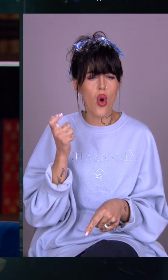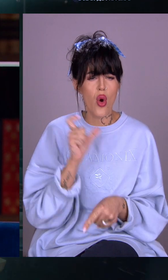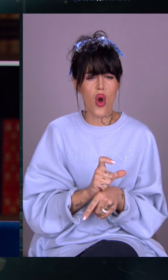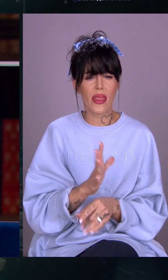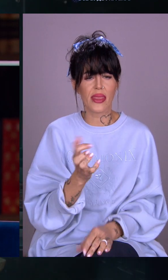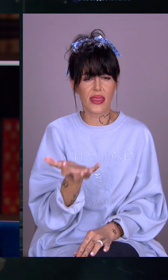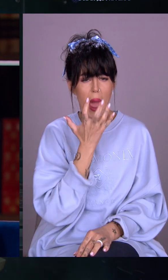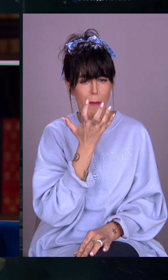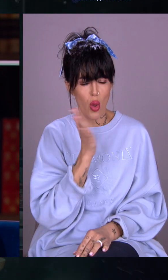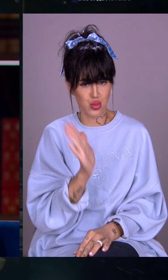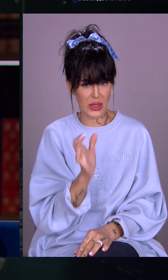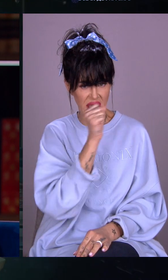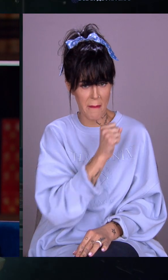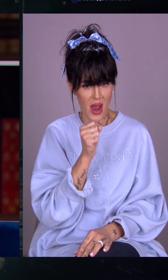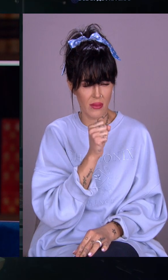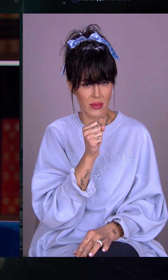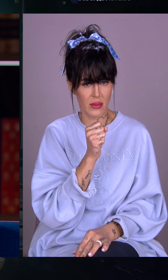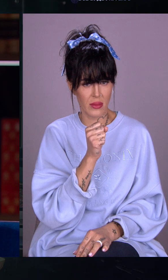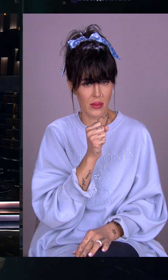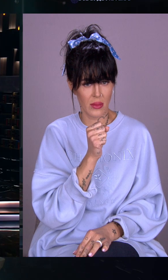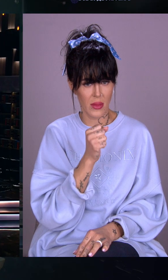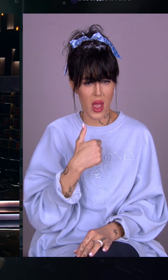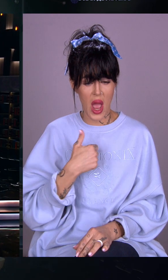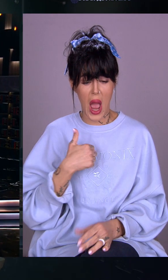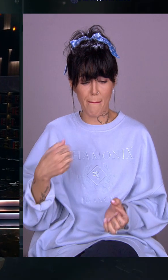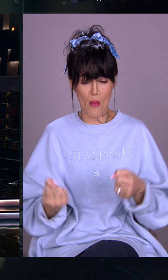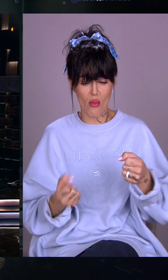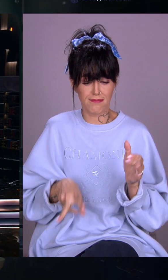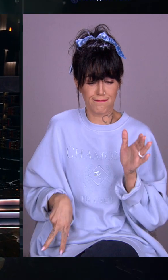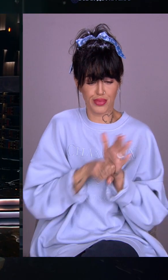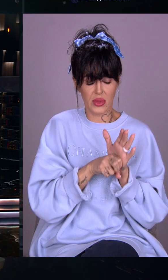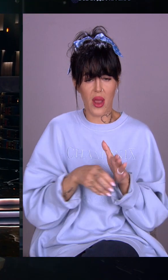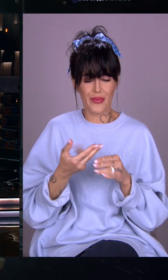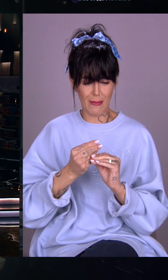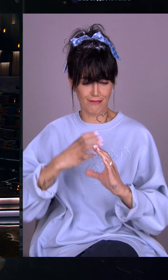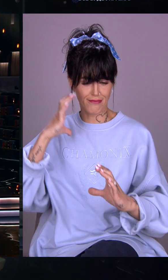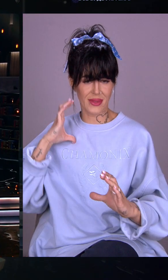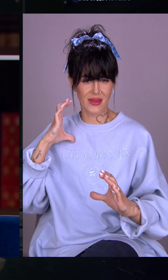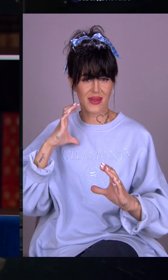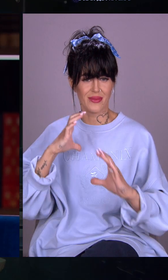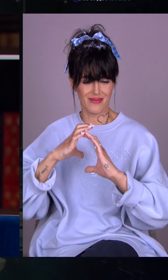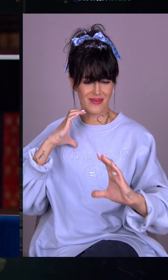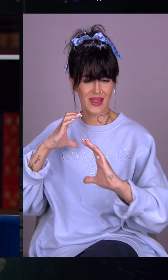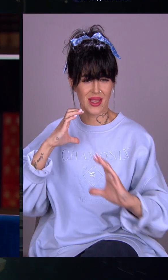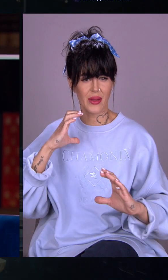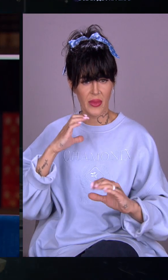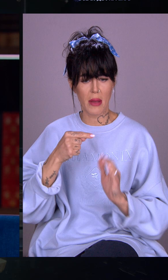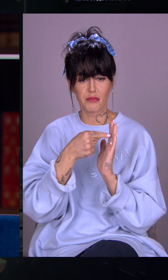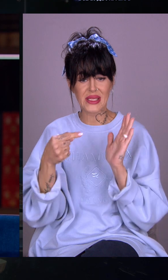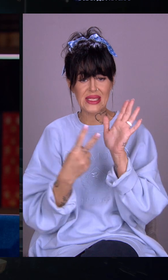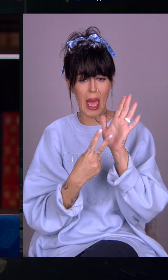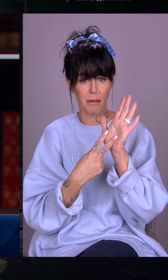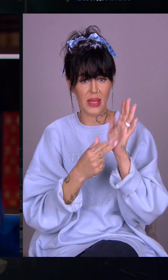зима. І, коротше, я їду на УАЗіку, УАЗик не буханка оцей, а головастик з кузовом, мінус 7.